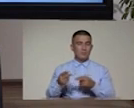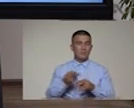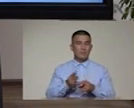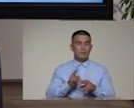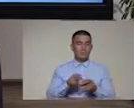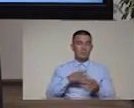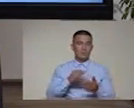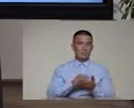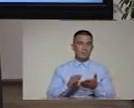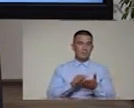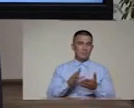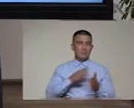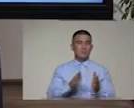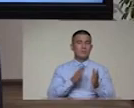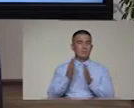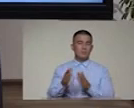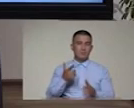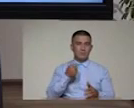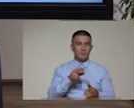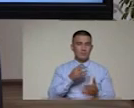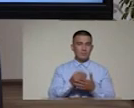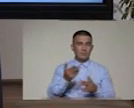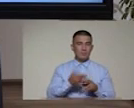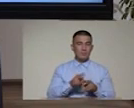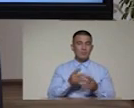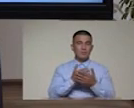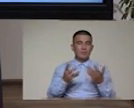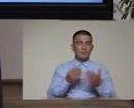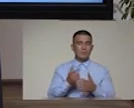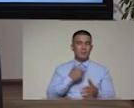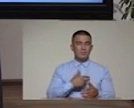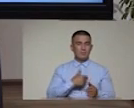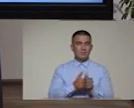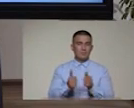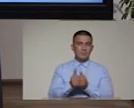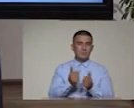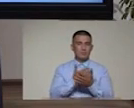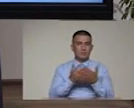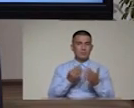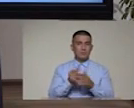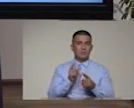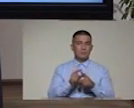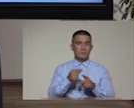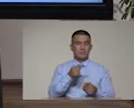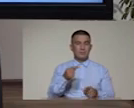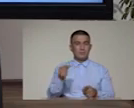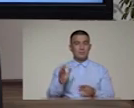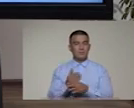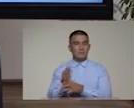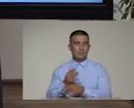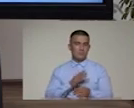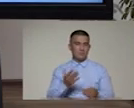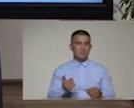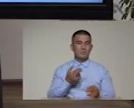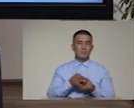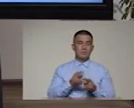yozilgan. Keyingi gapda esa ku yuklamasi o'zidan oldingi so'zdan chiziqcha bilan ajratib yozilgan.